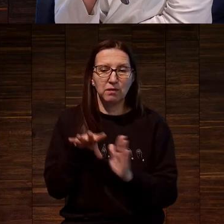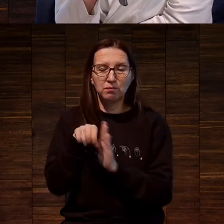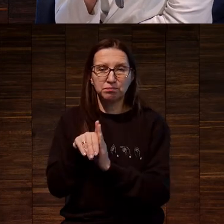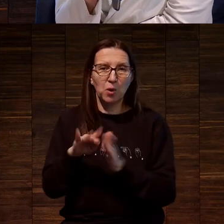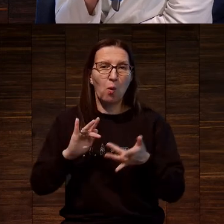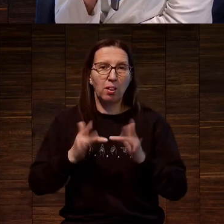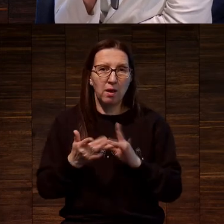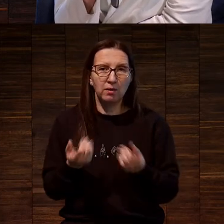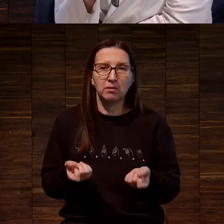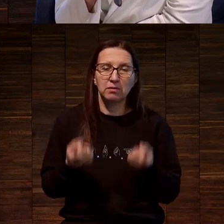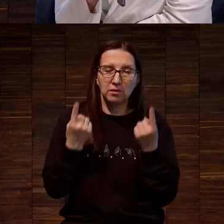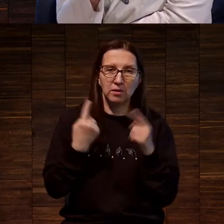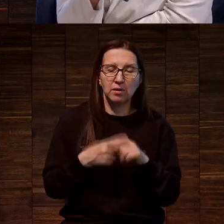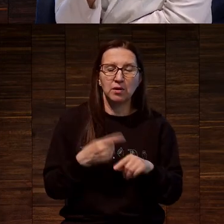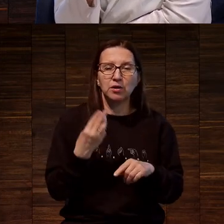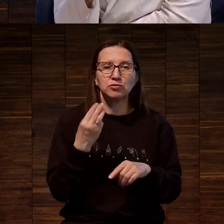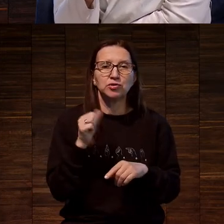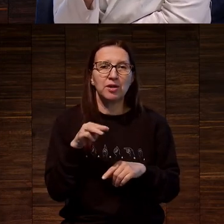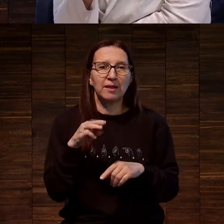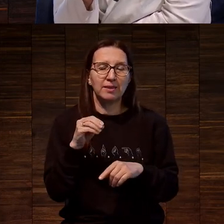Появились такие явления, как «Шар и крест»,